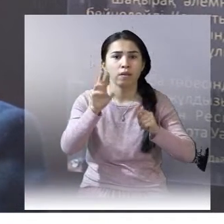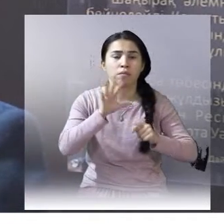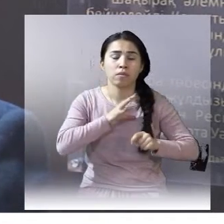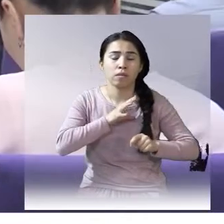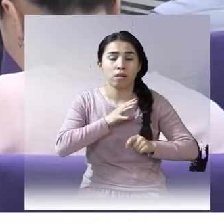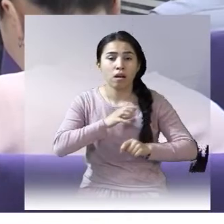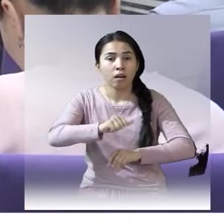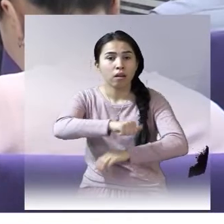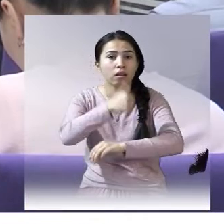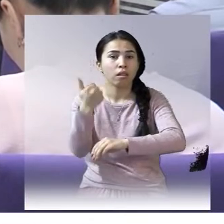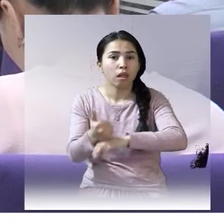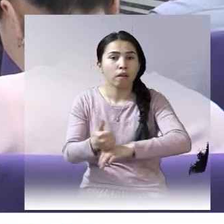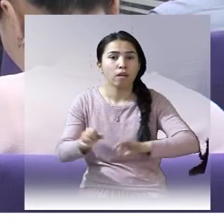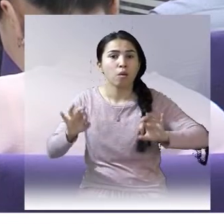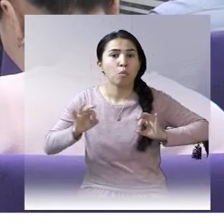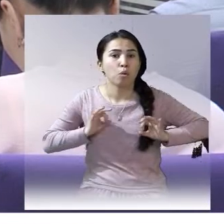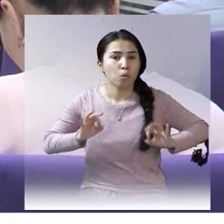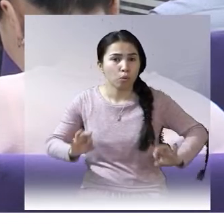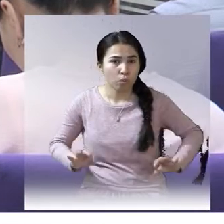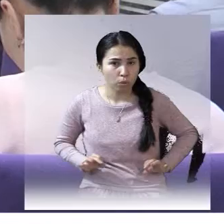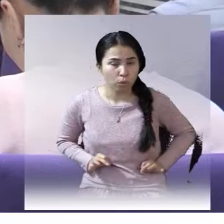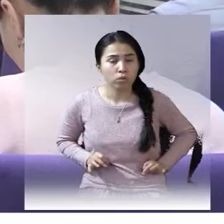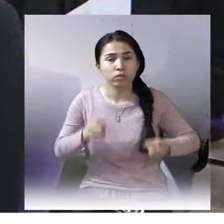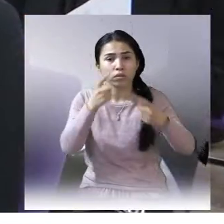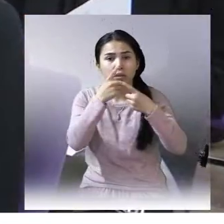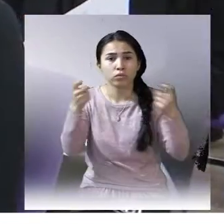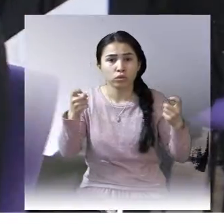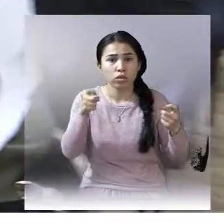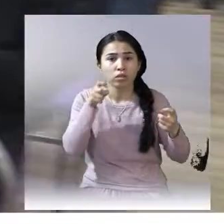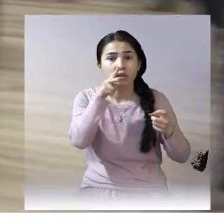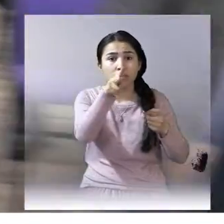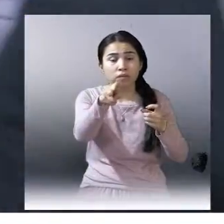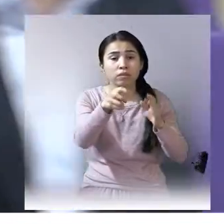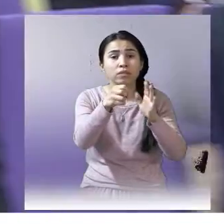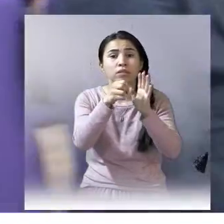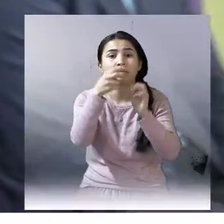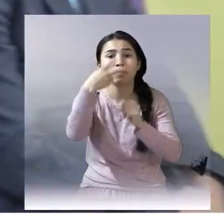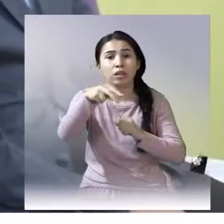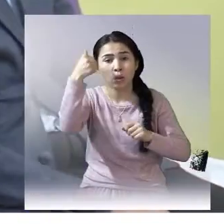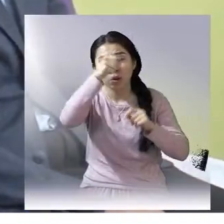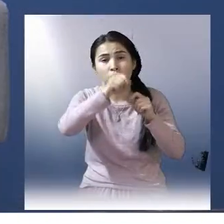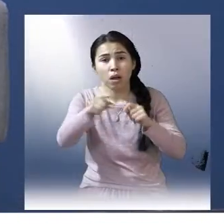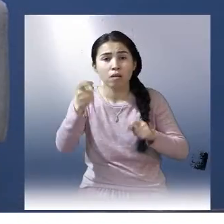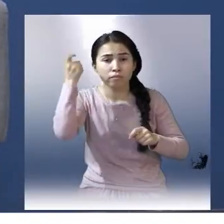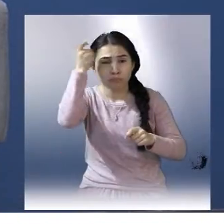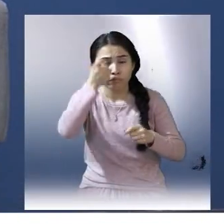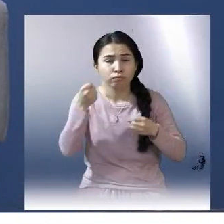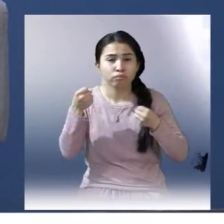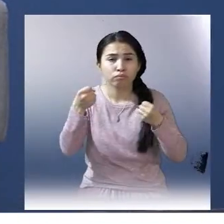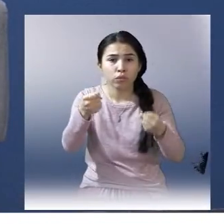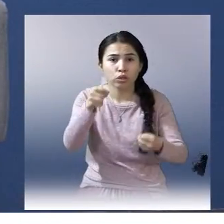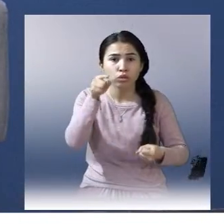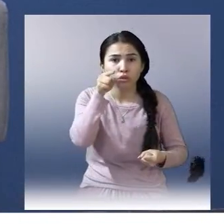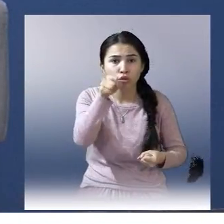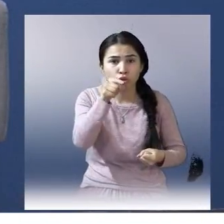жүргізіледі. Түсіндіру жұмыстары республика бойынша жүргізілуде. Аталмыш семинардың сала мамандары үшін тиімді тұстары да көп. Ал семинар